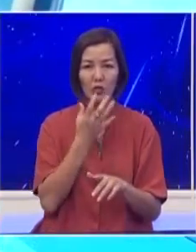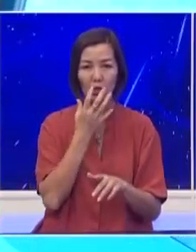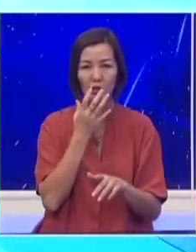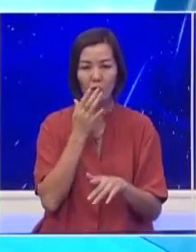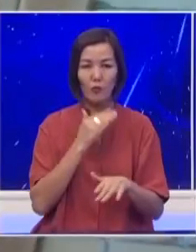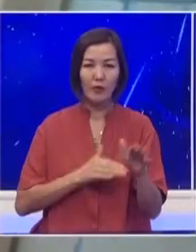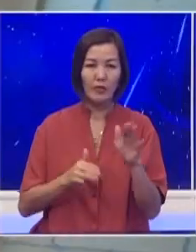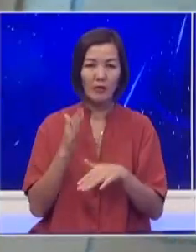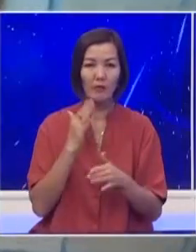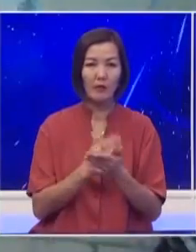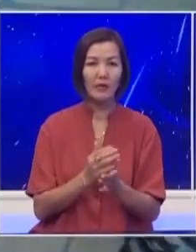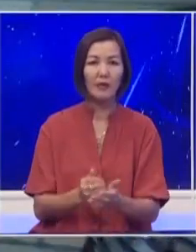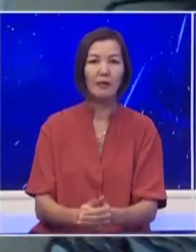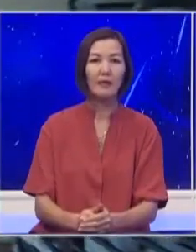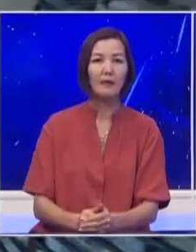салынған.